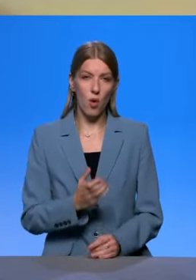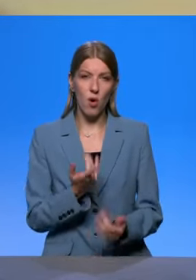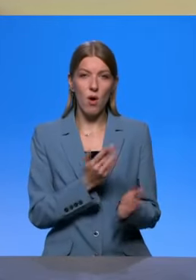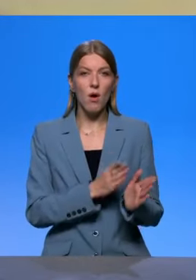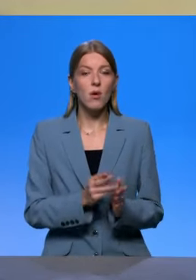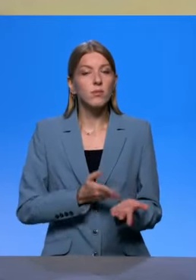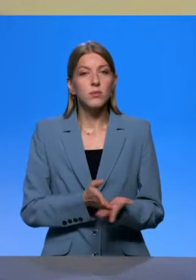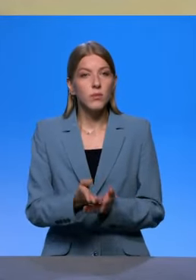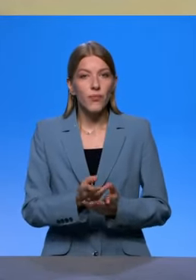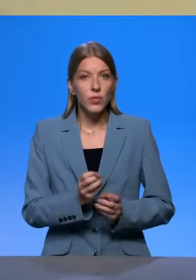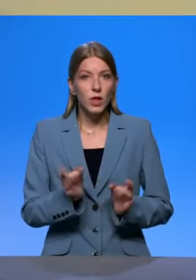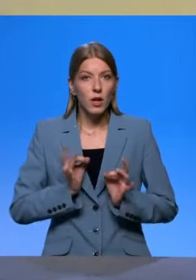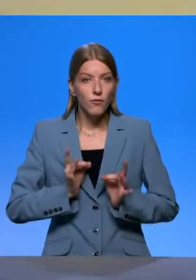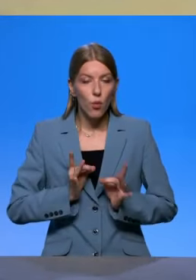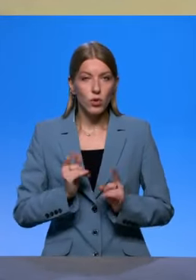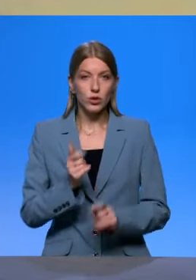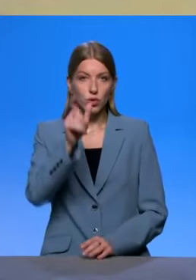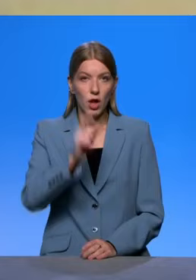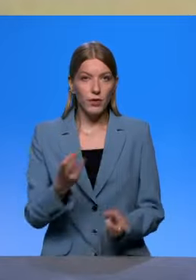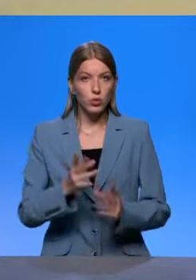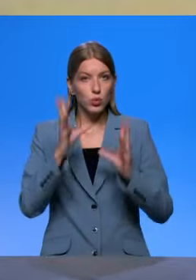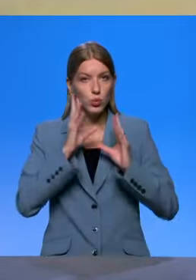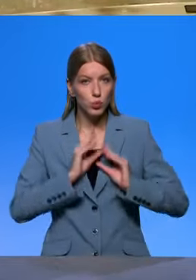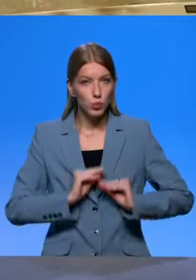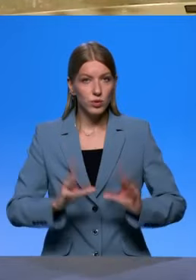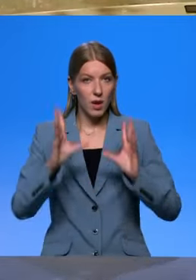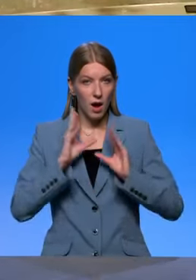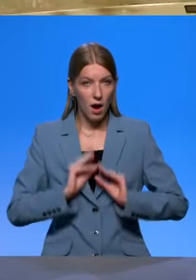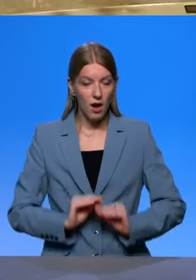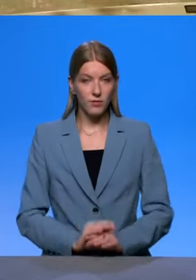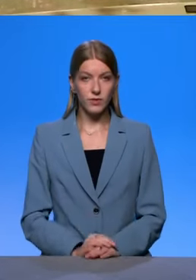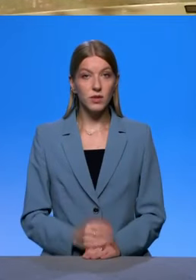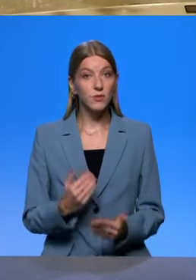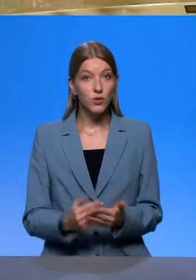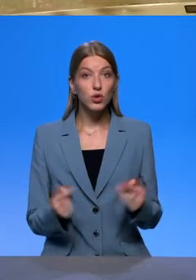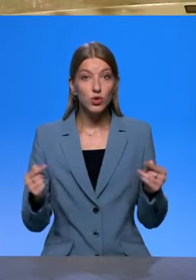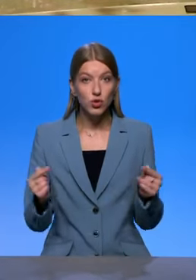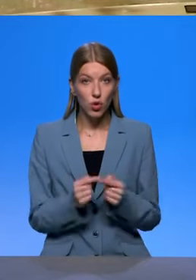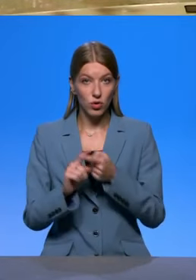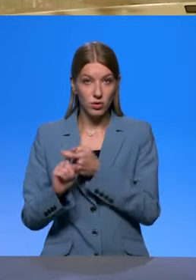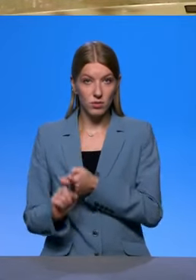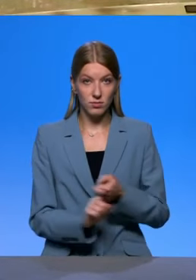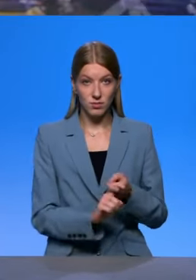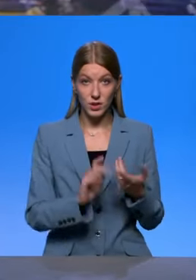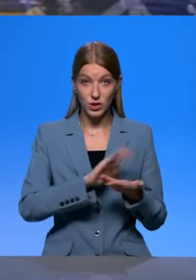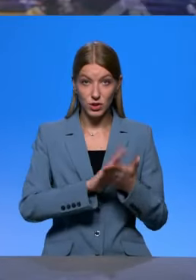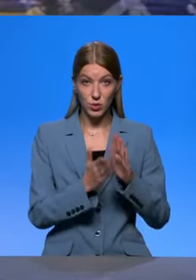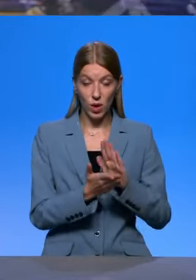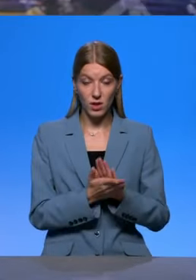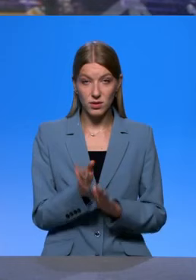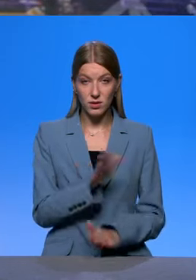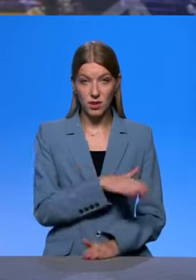как-то успокаивать себя, найти, да? Вы знаете, вот четко коррелирует ситуация между тем, как